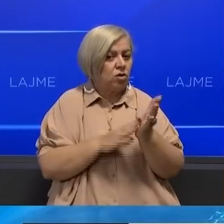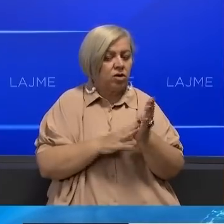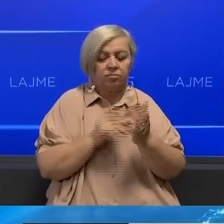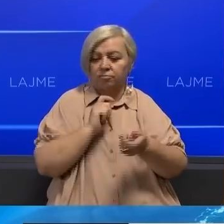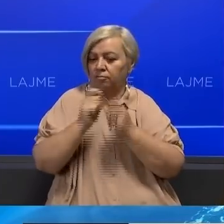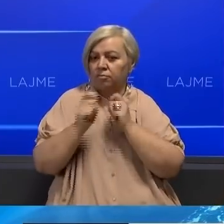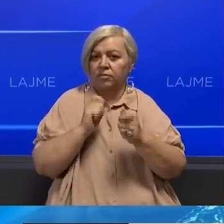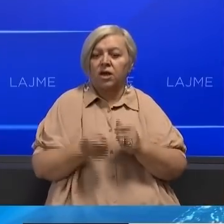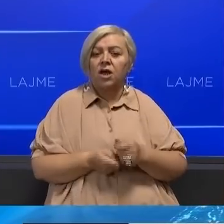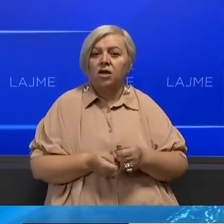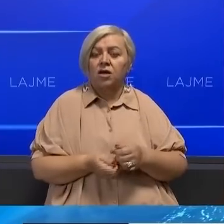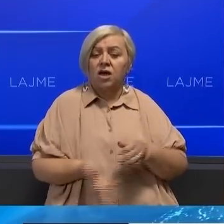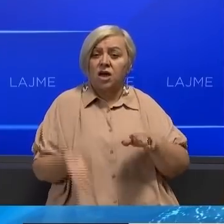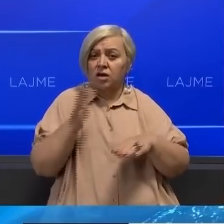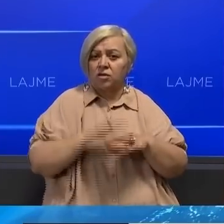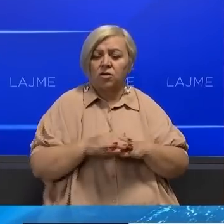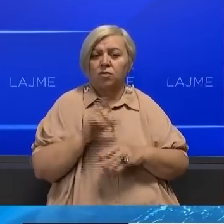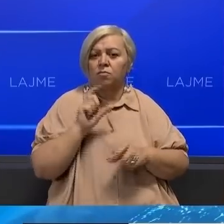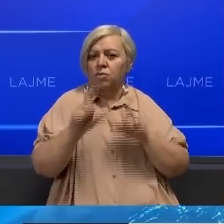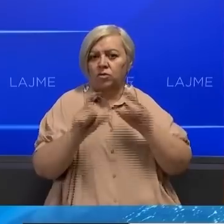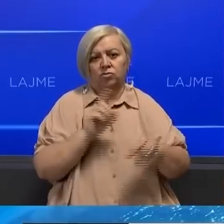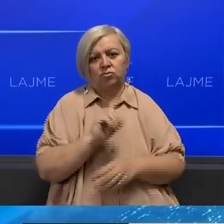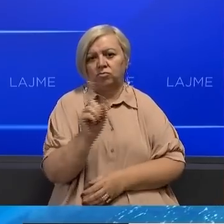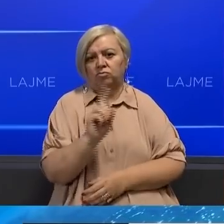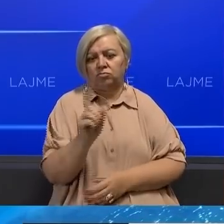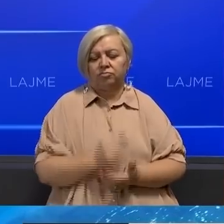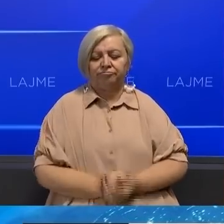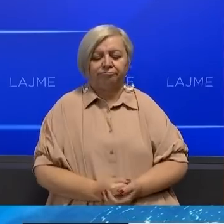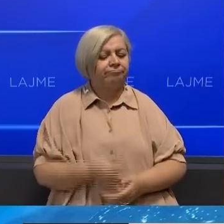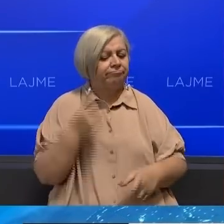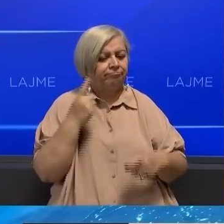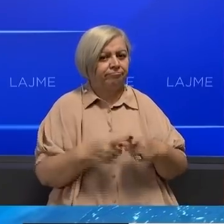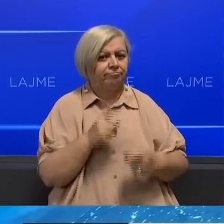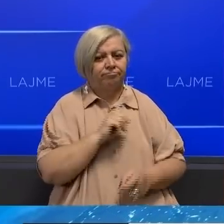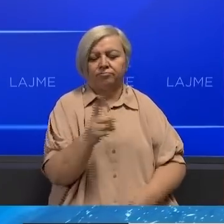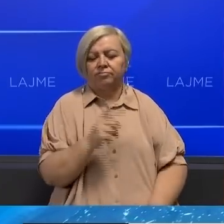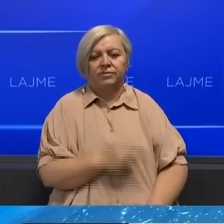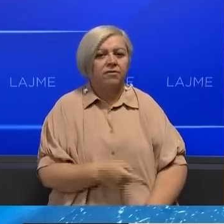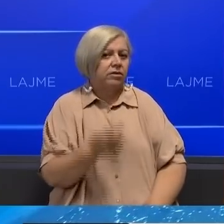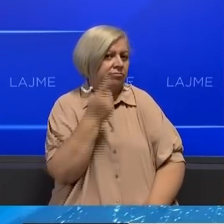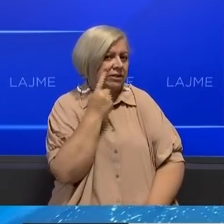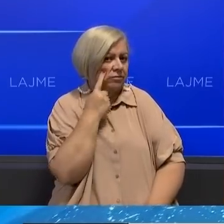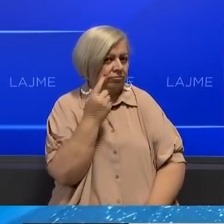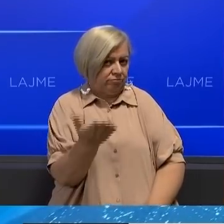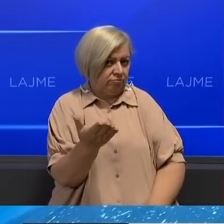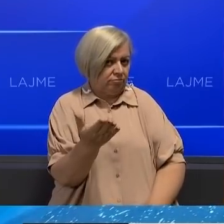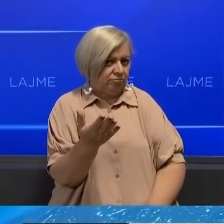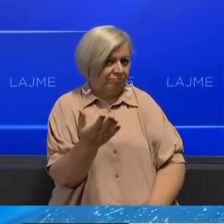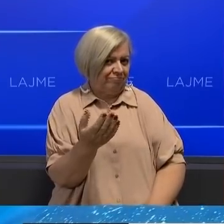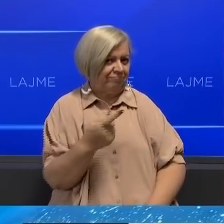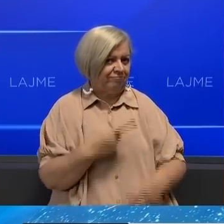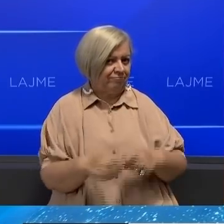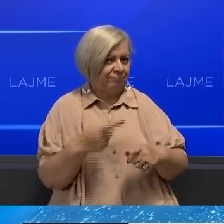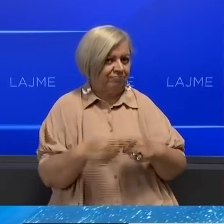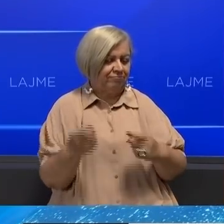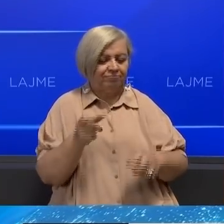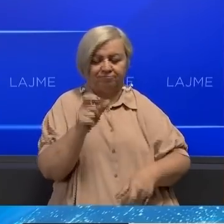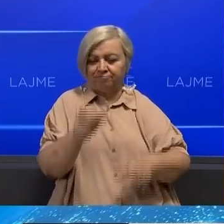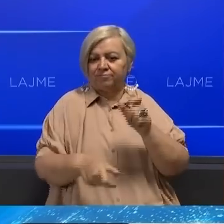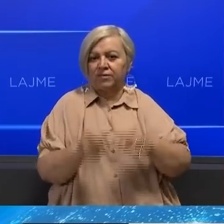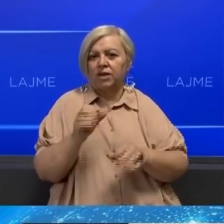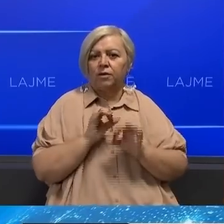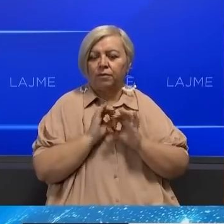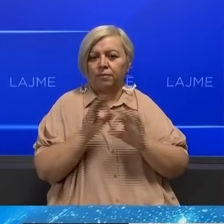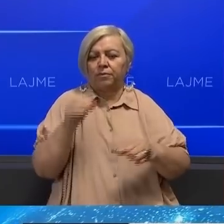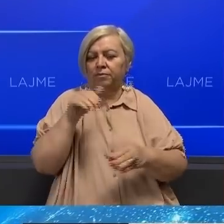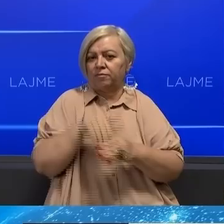marrëveshje nuk rritet borxhi publik, por kontributet. Nuk qëndron, është vetëm pretekst për të arsytu para qytetarve për mosvotimin